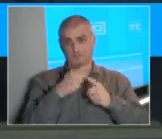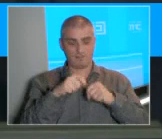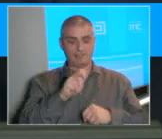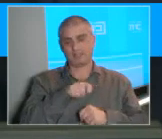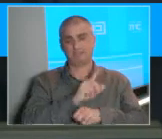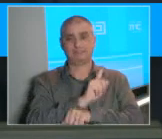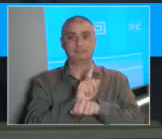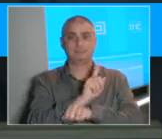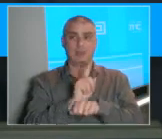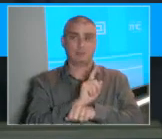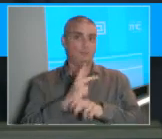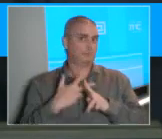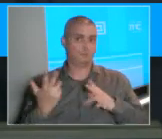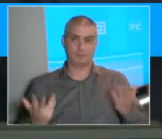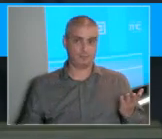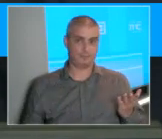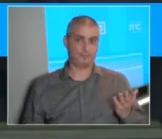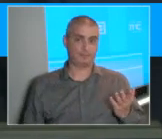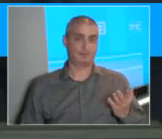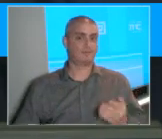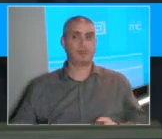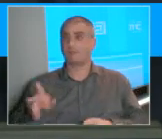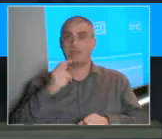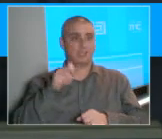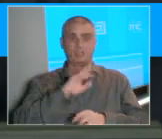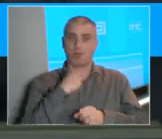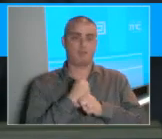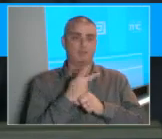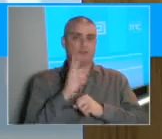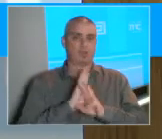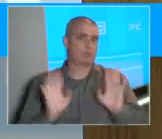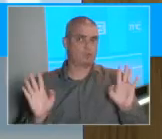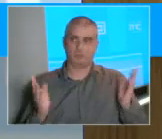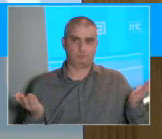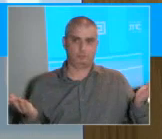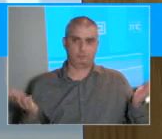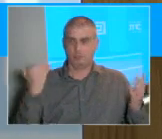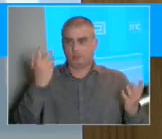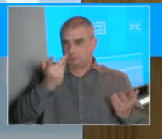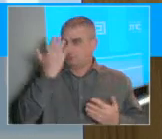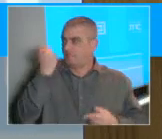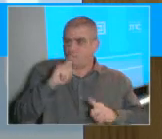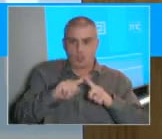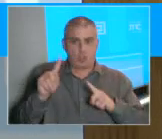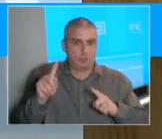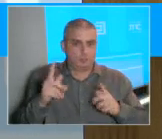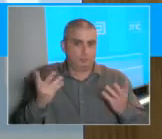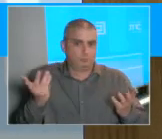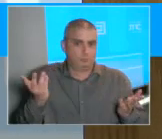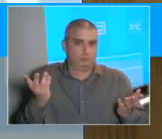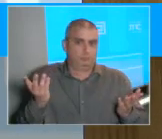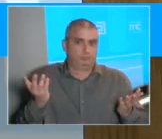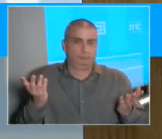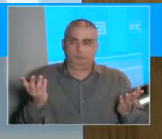כנסת זמנית לגמרי. ואם הכנסת איננה מתפקדת עוד, והיא איננה מתפקדת, מאז היא התפזרה לפני כחודש,